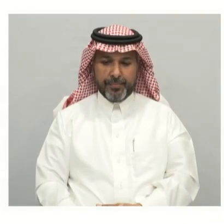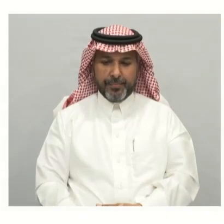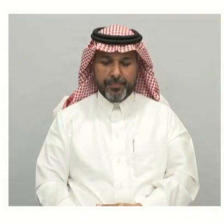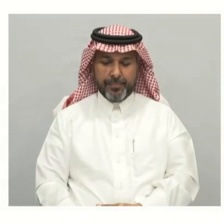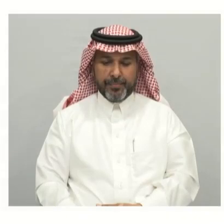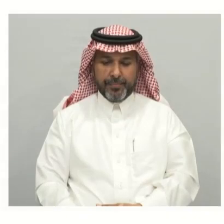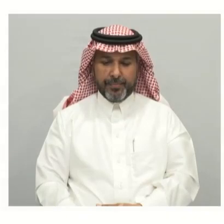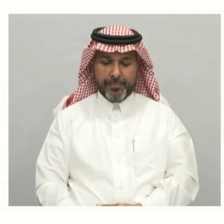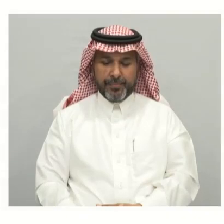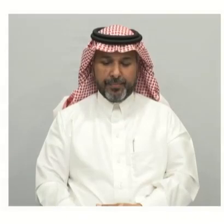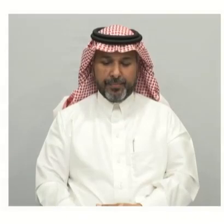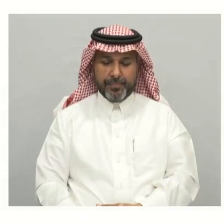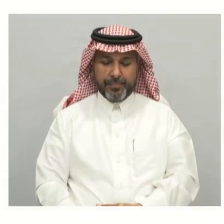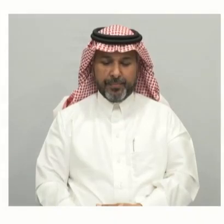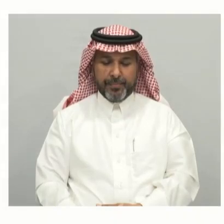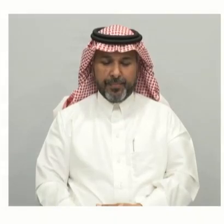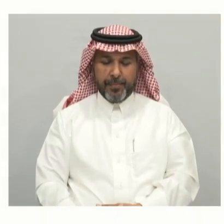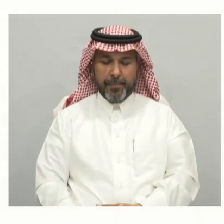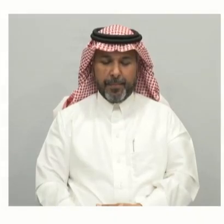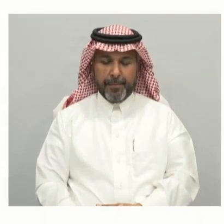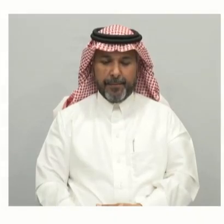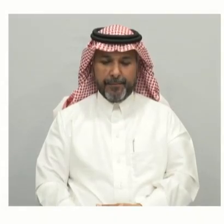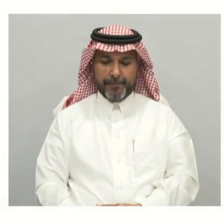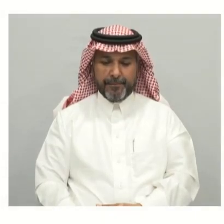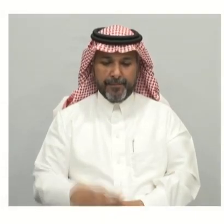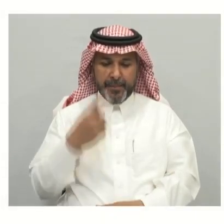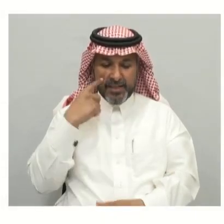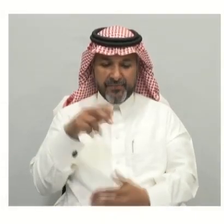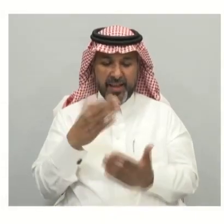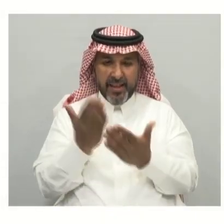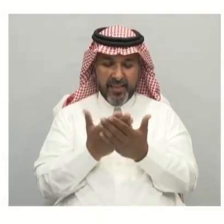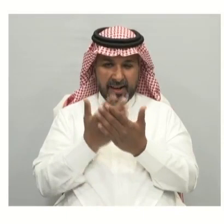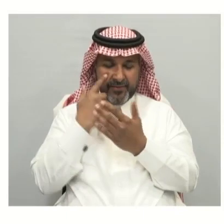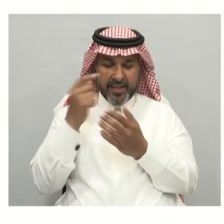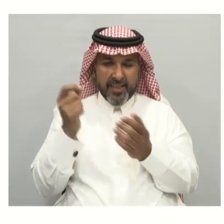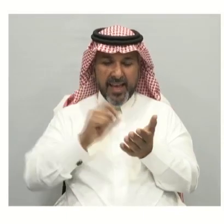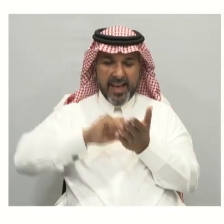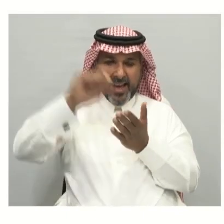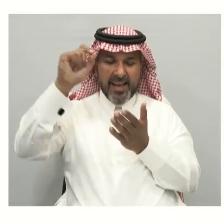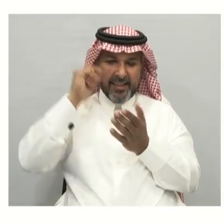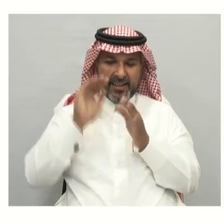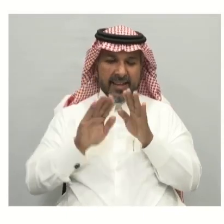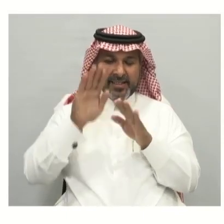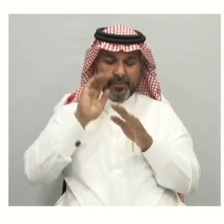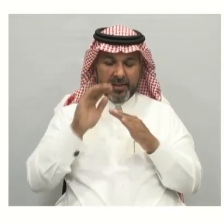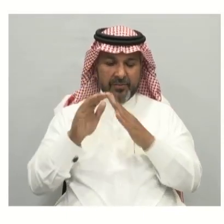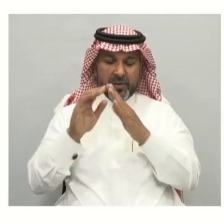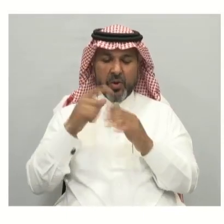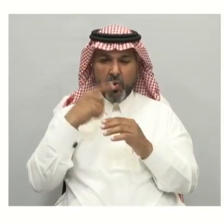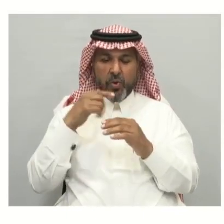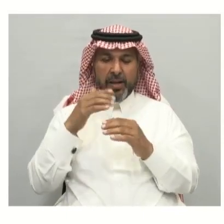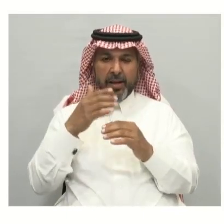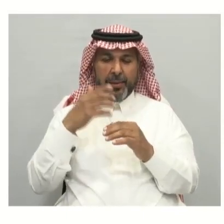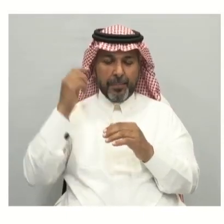طباعه يبين التمثيل بالخطوط المجاور الزمن الذي تستغرقه عبير في طباعه